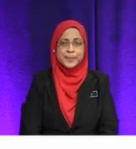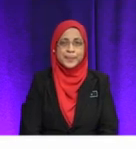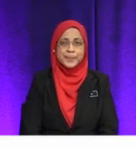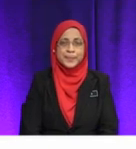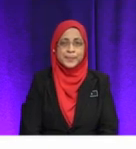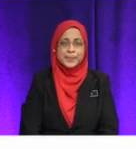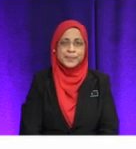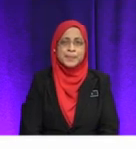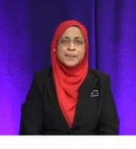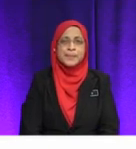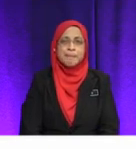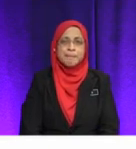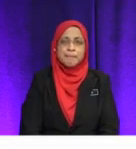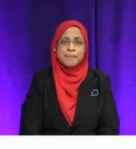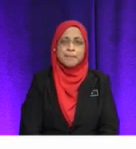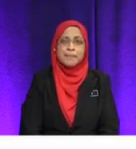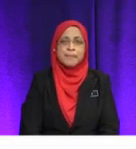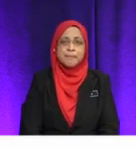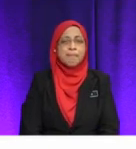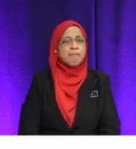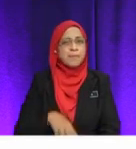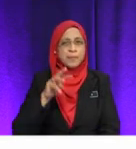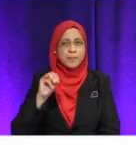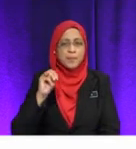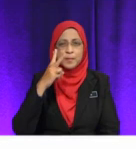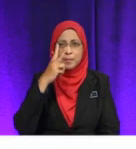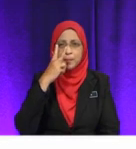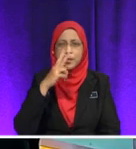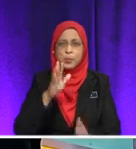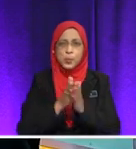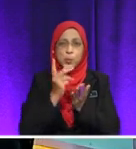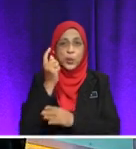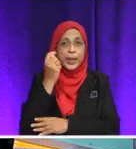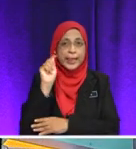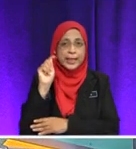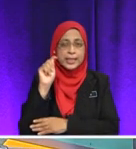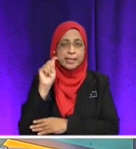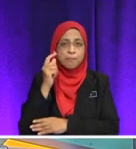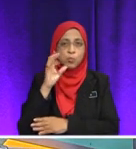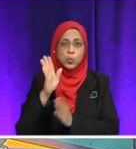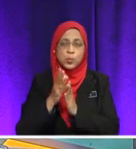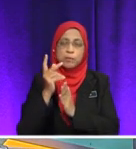Oke jadi belajar murid boleh rujuk pada buku teks halaman 143 untuk